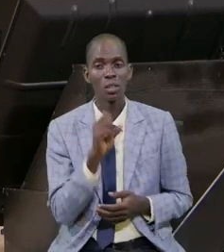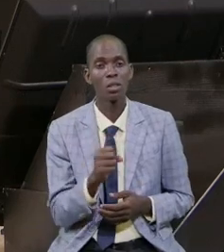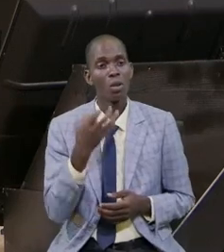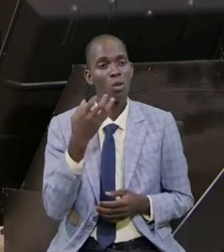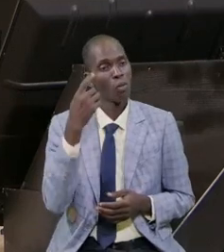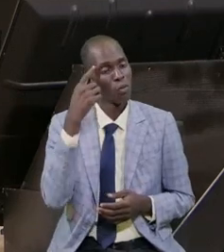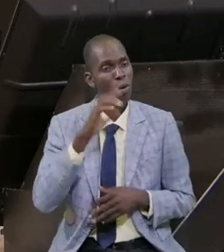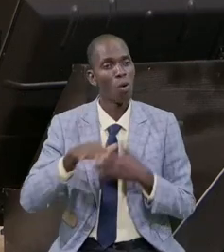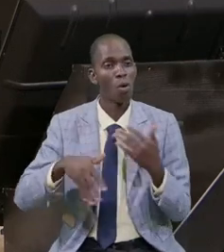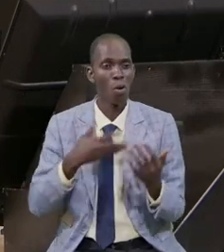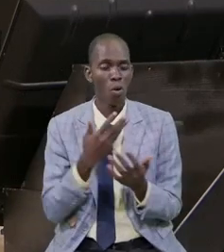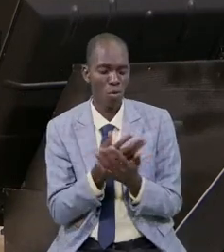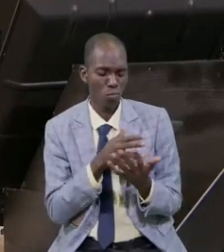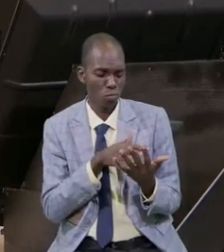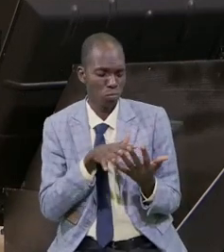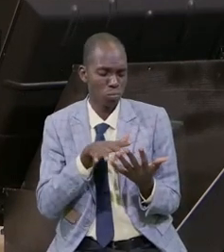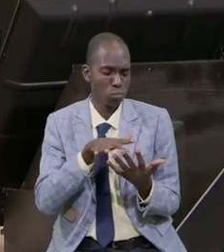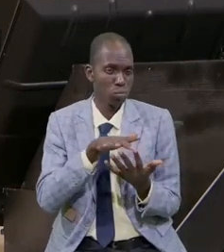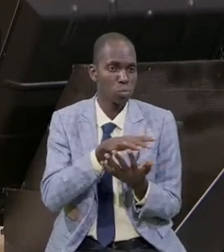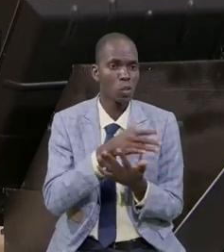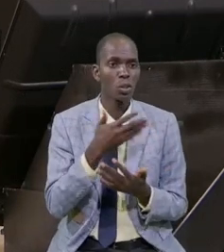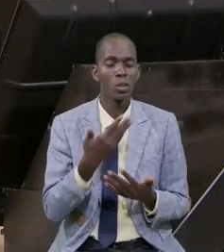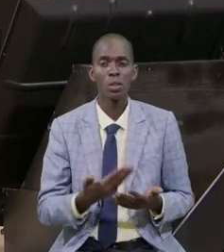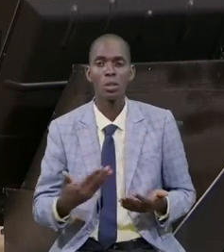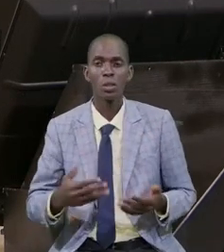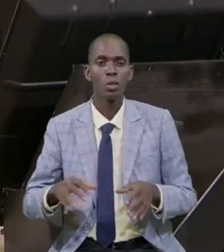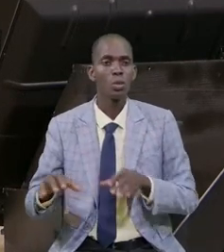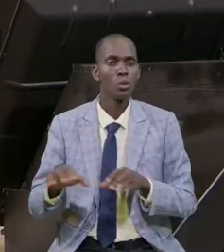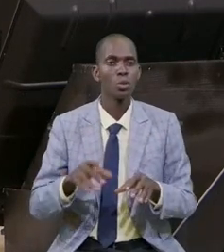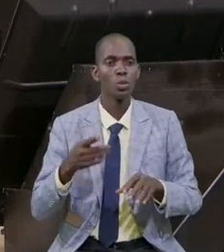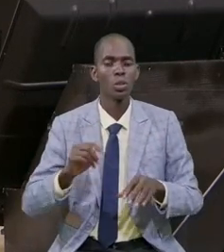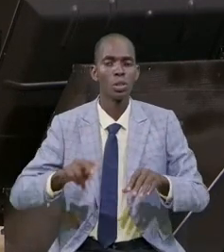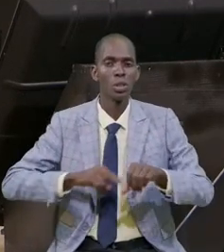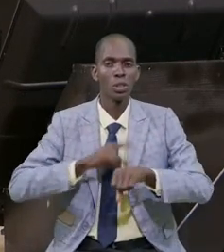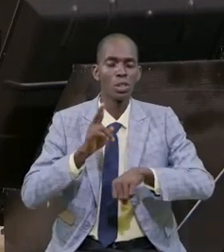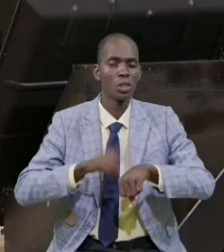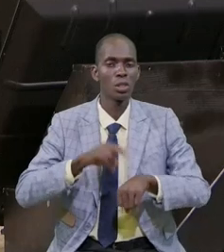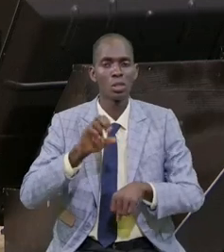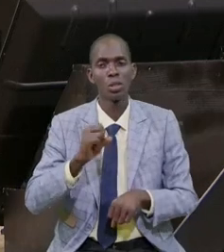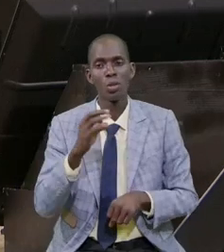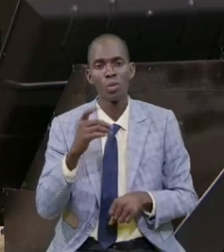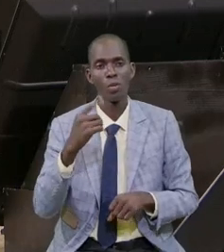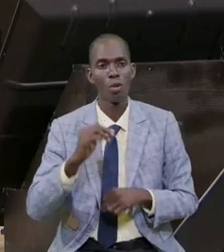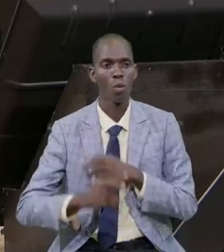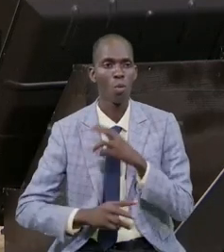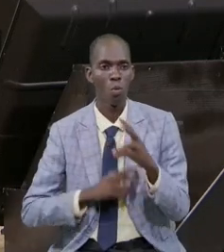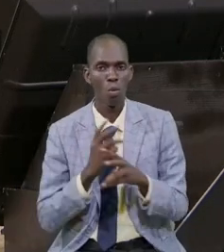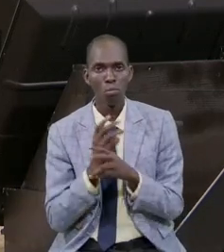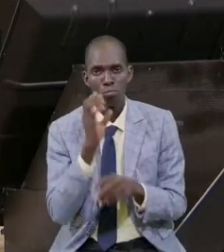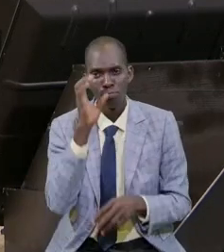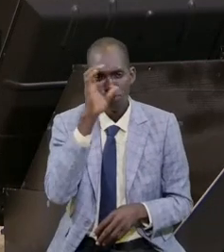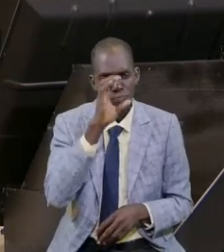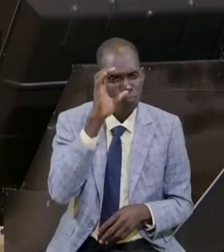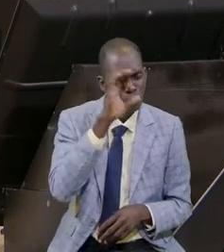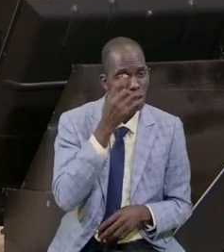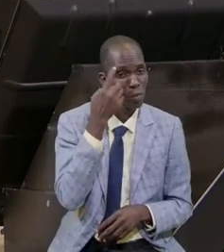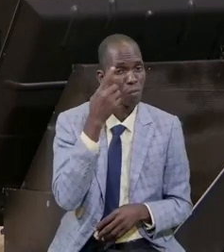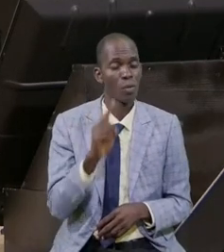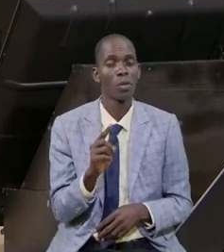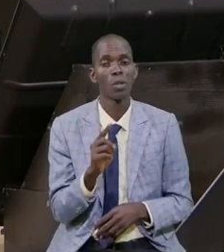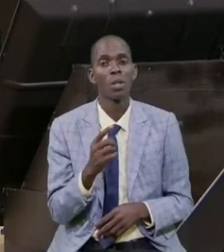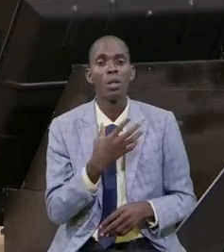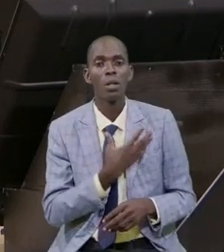et vous ne cherchez pas ce que vous mangerez et ce que vous boirez et ne soyez pas inquiets. 30. Car toutes ces